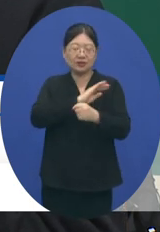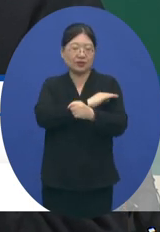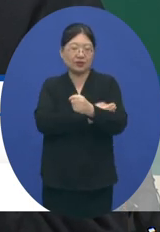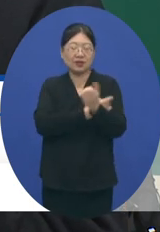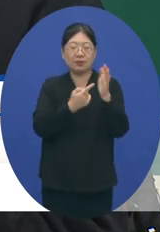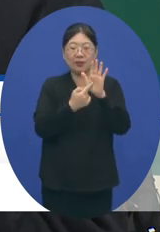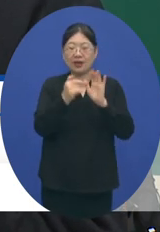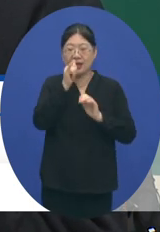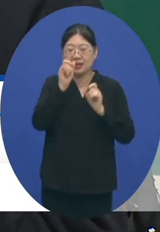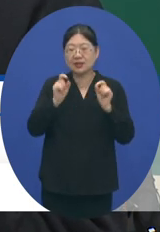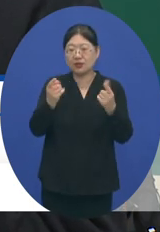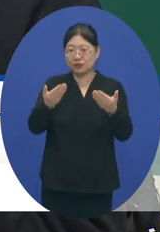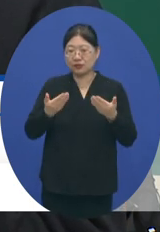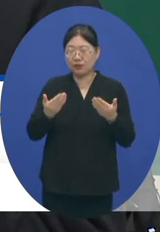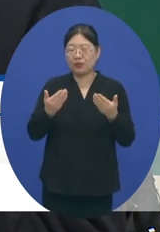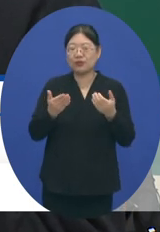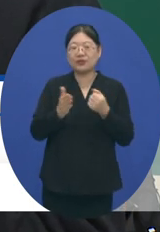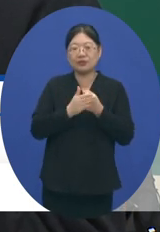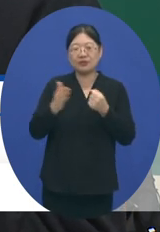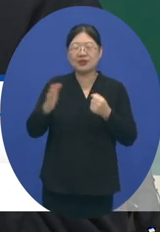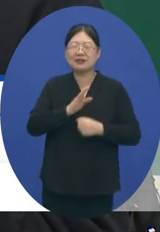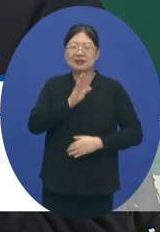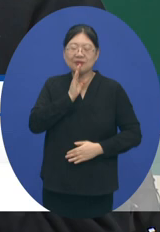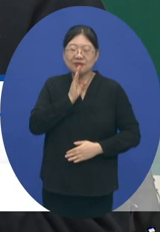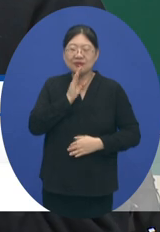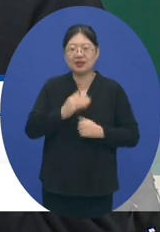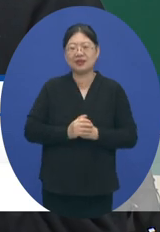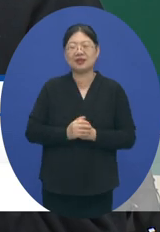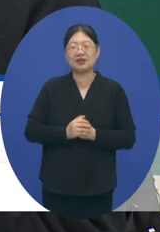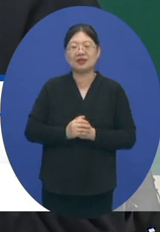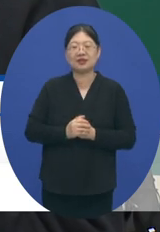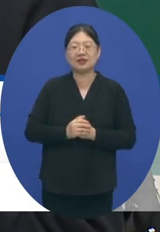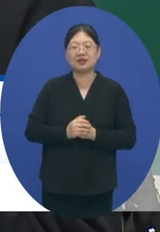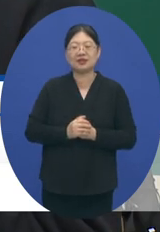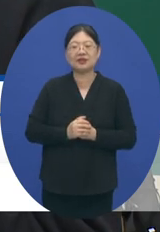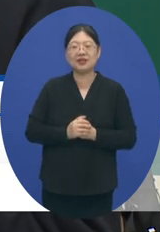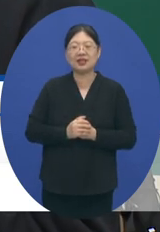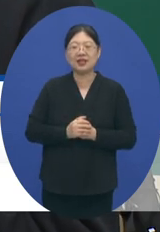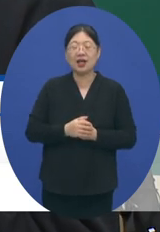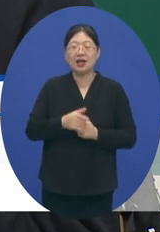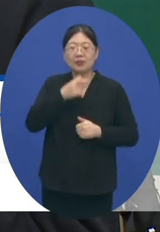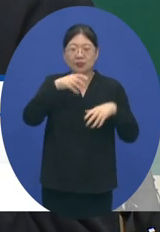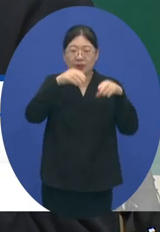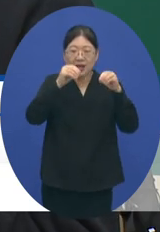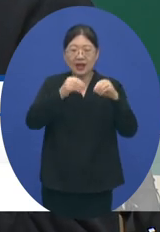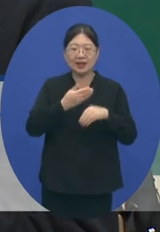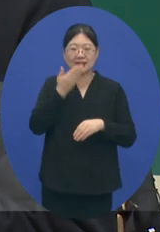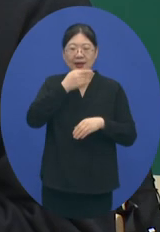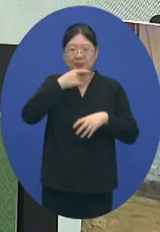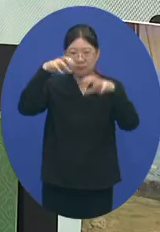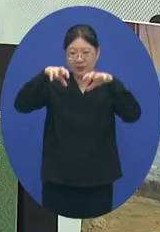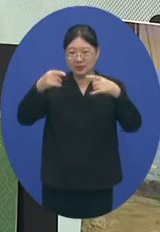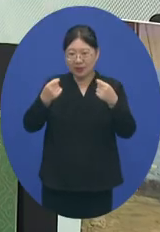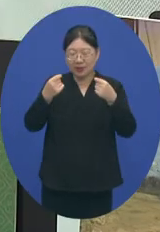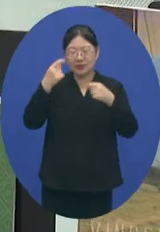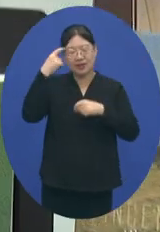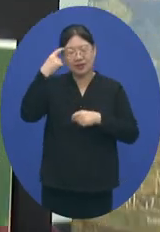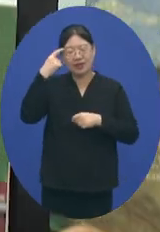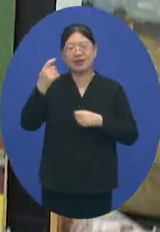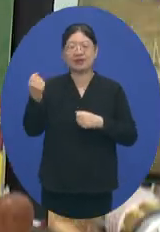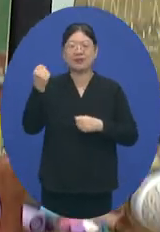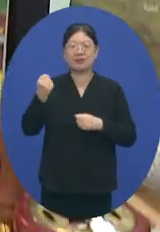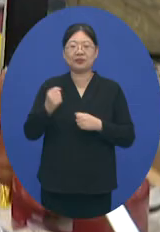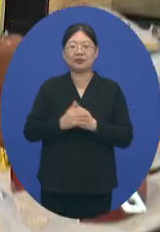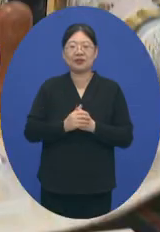있는 기회를 주신 것 같아서 저희는 정말 어떻게 보면 가뭄의 단비 같은 그런 존재라고 생각했습니다.